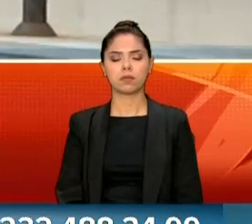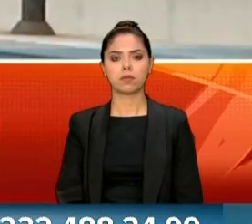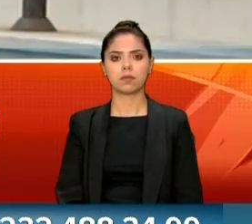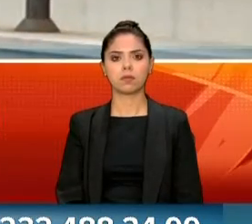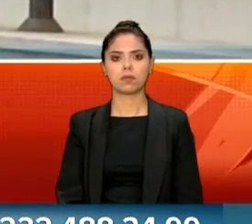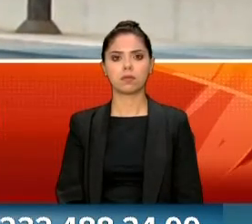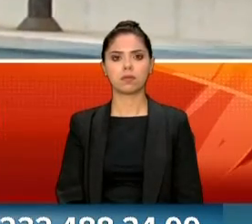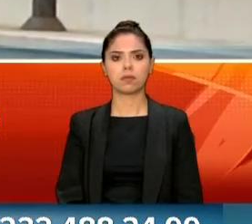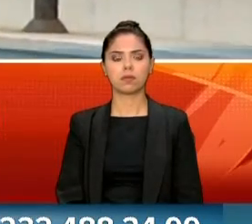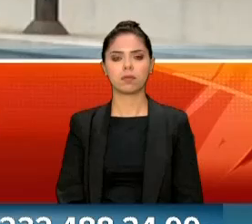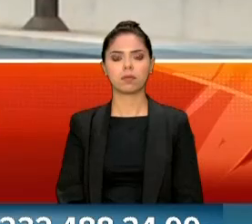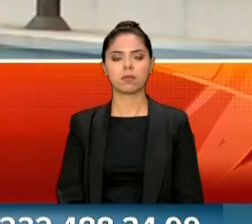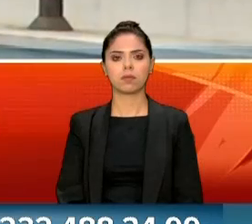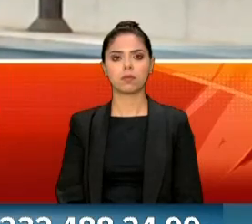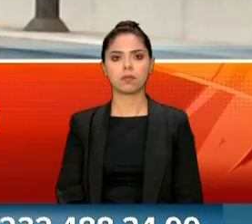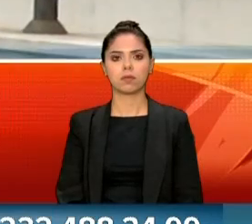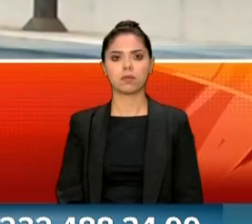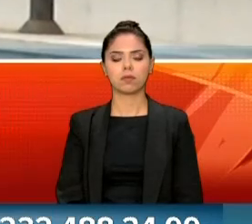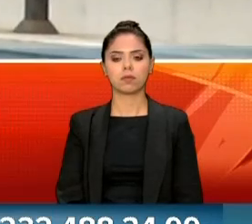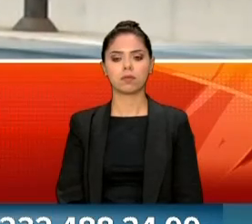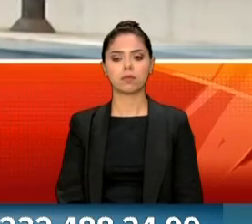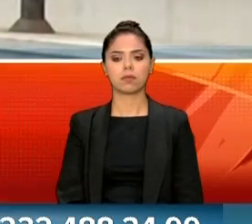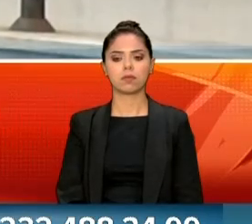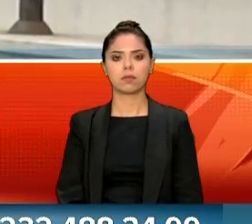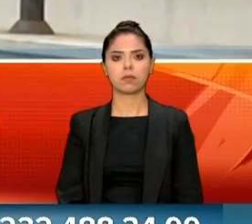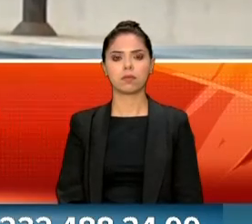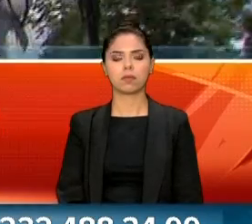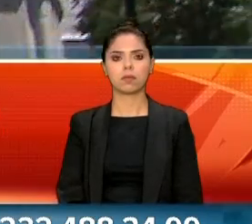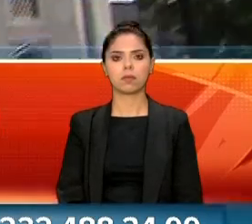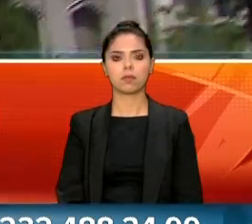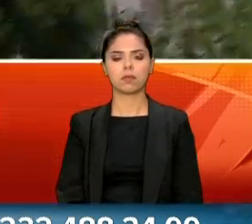alakalı da kimsenin buraya herhangi bir müdahalede bulunması söz konusu olamaz.